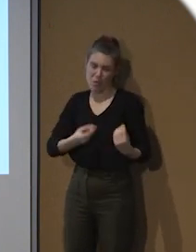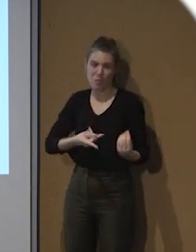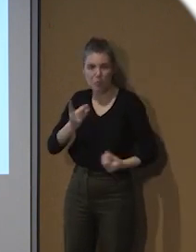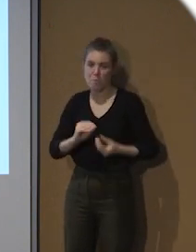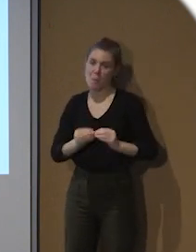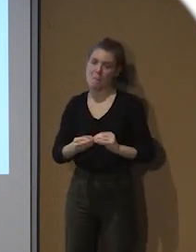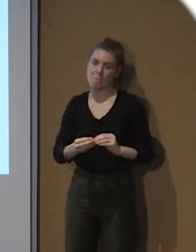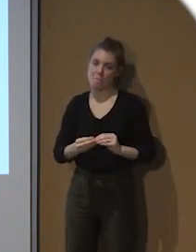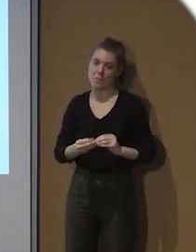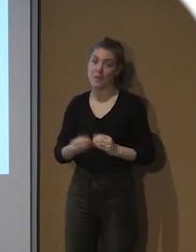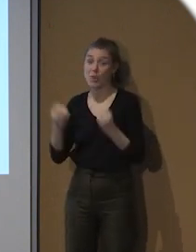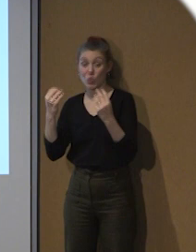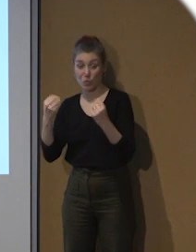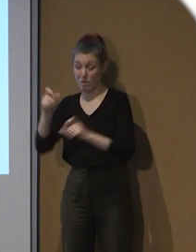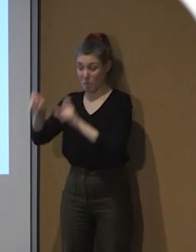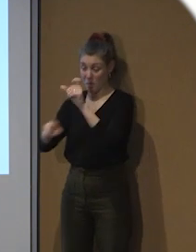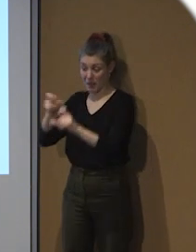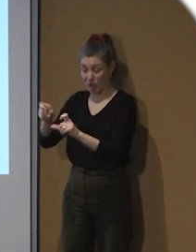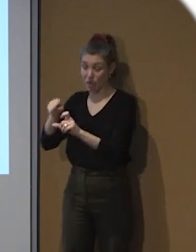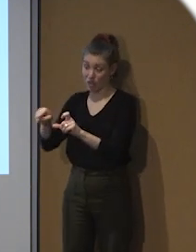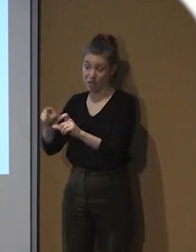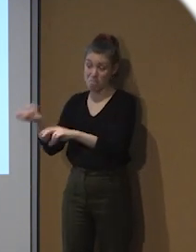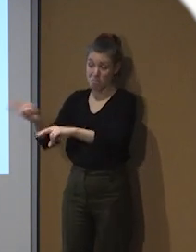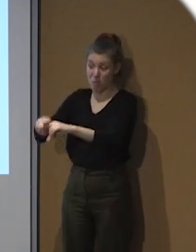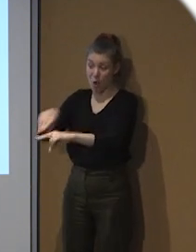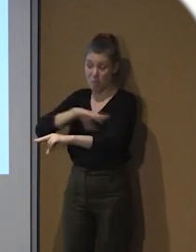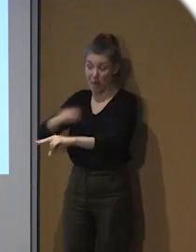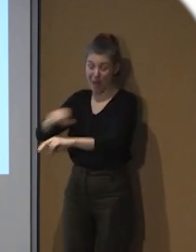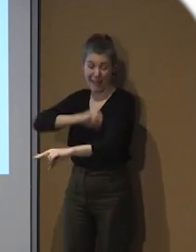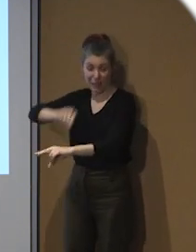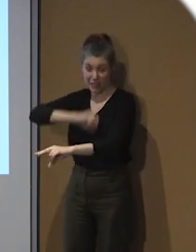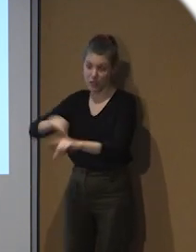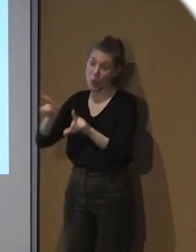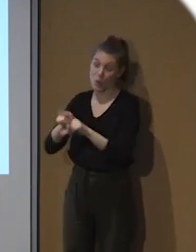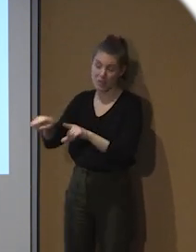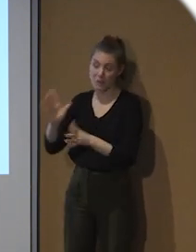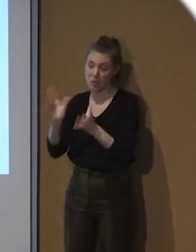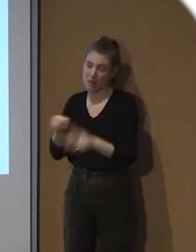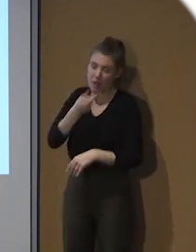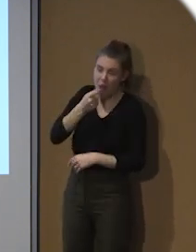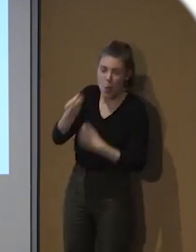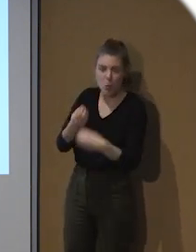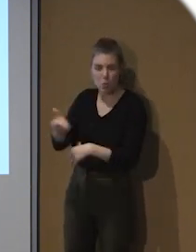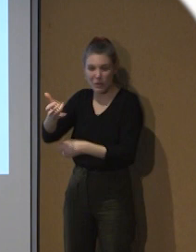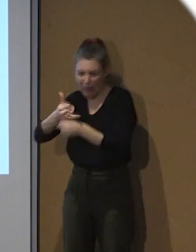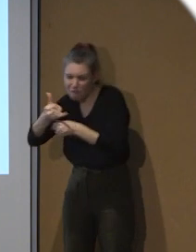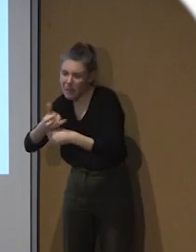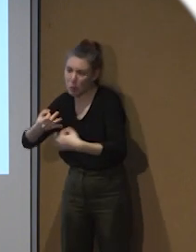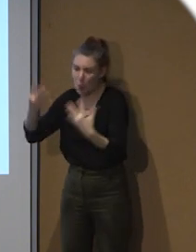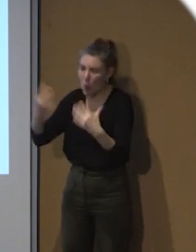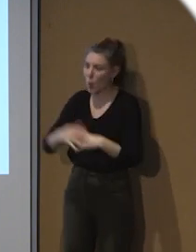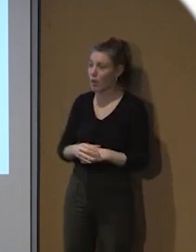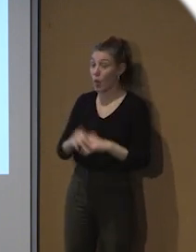lieu dans un effort intense. La prise d'excitants, de café, la digestion. Ce n'est